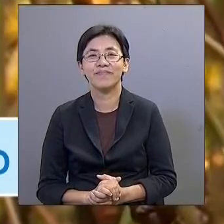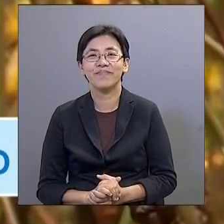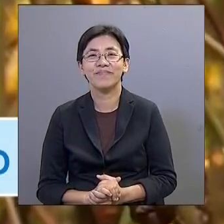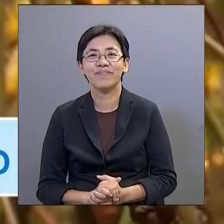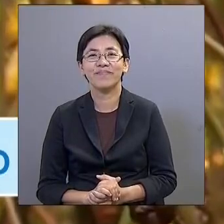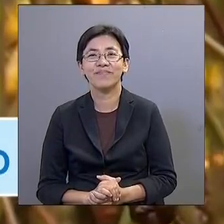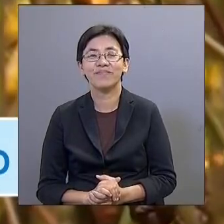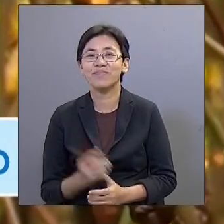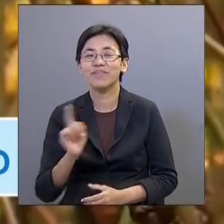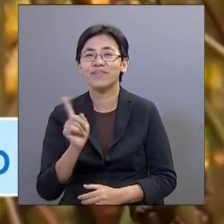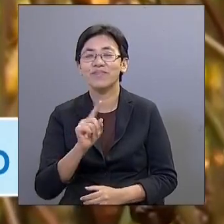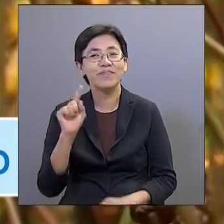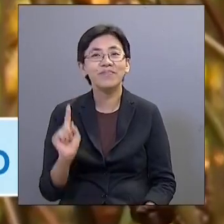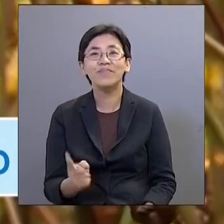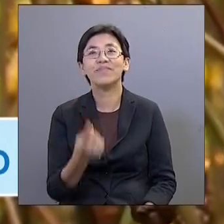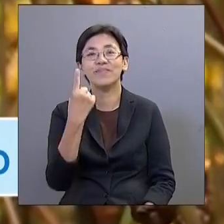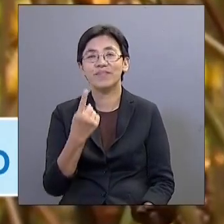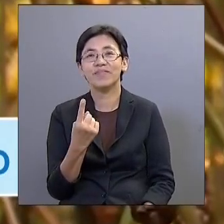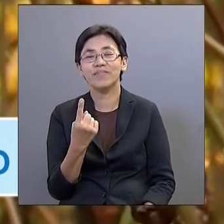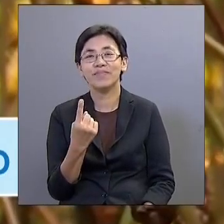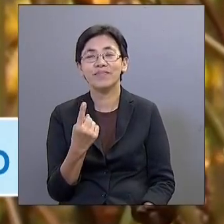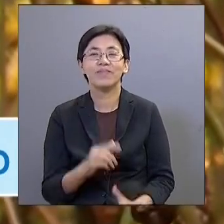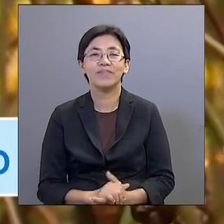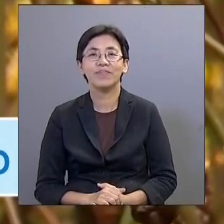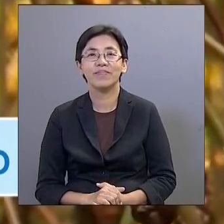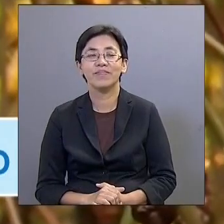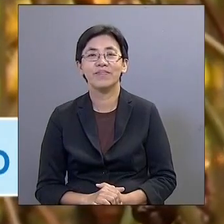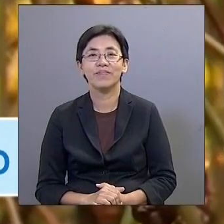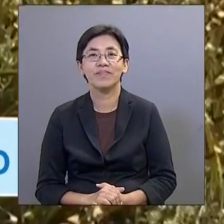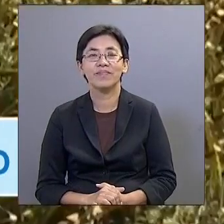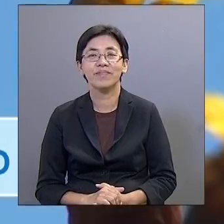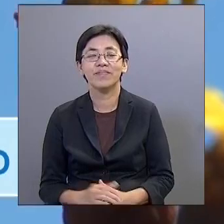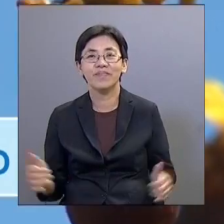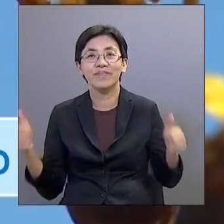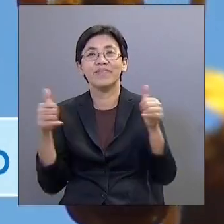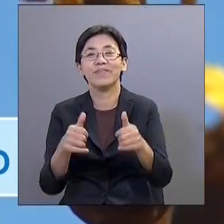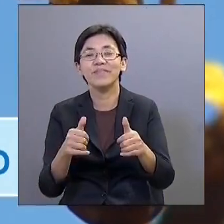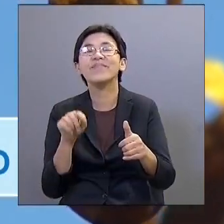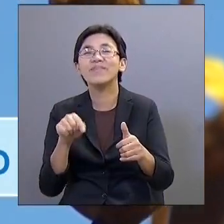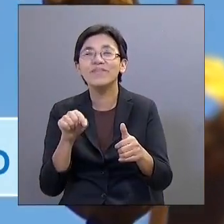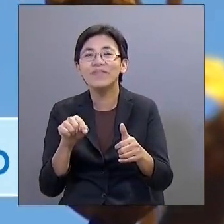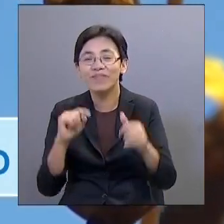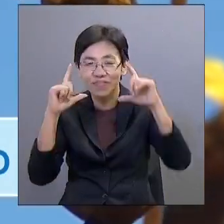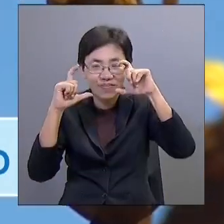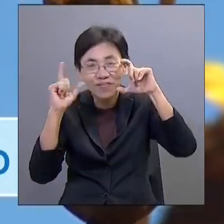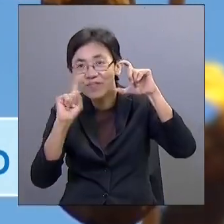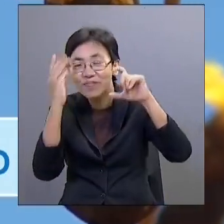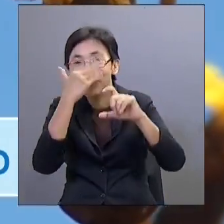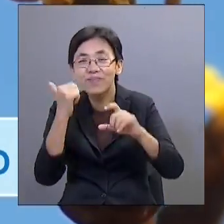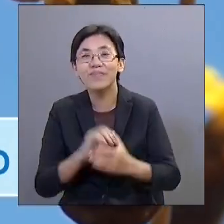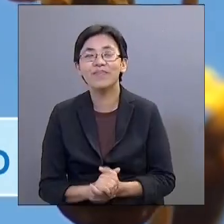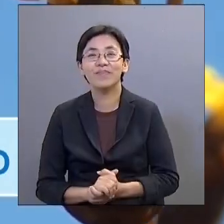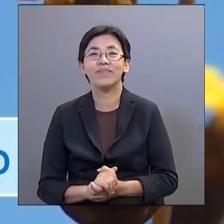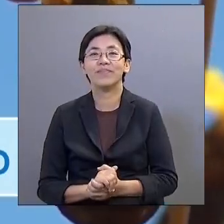การโคจรมาพบกันครั้งแรกของคุณพัคนันและคุณพัชชา ใช่แล้ว เดี๋ยวไปดูกันว่าจะมีการ เล่นใบโคจ